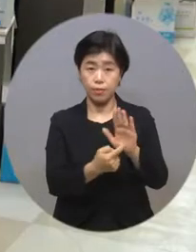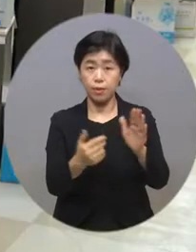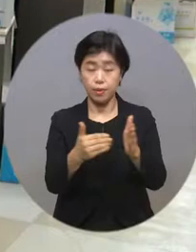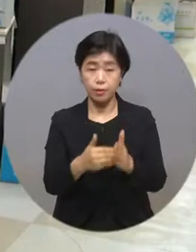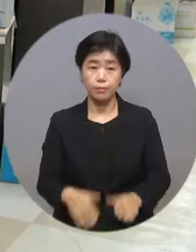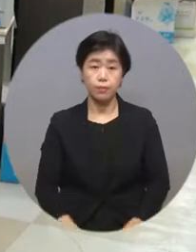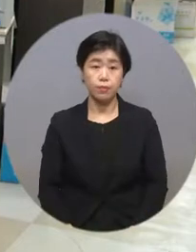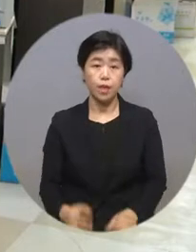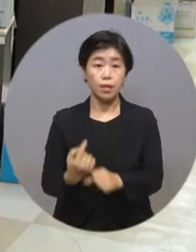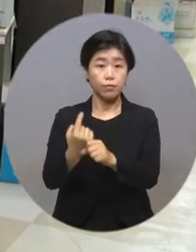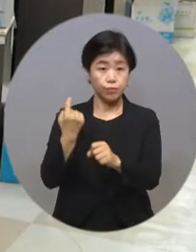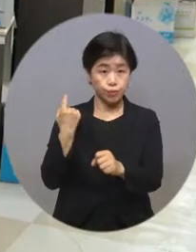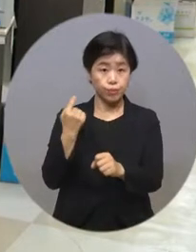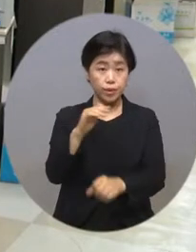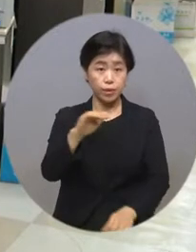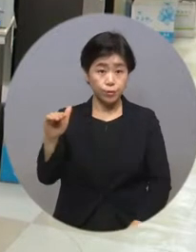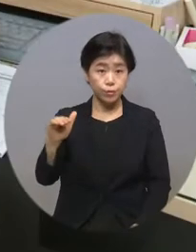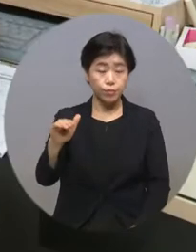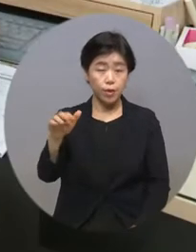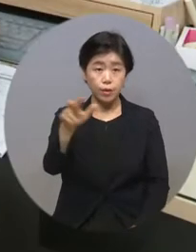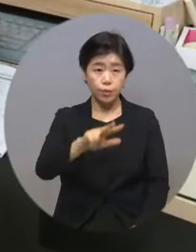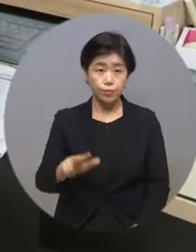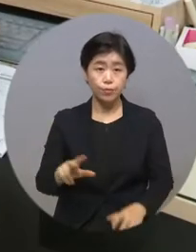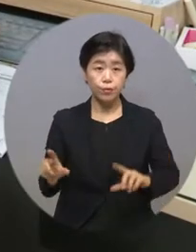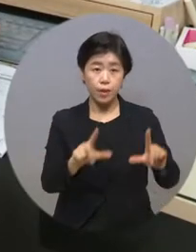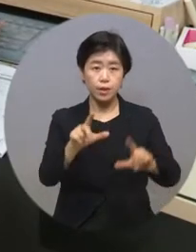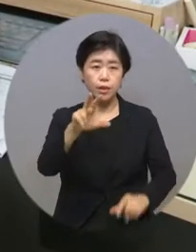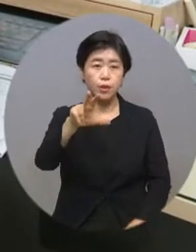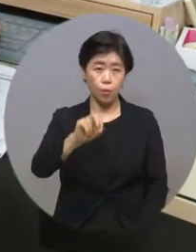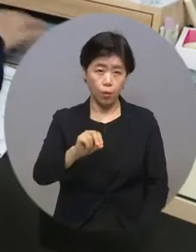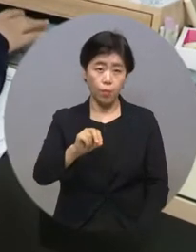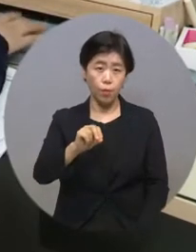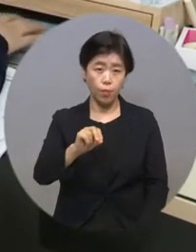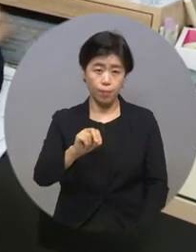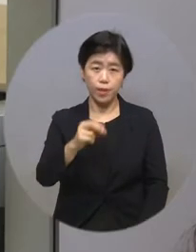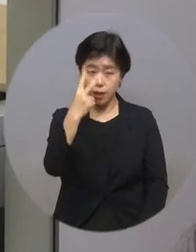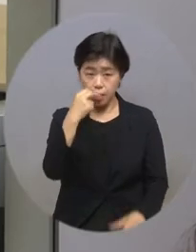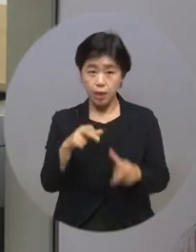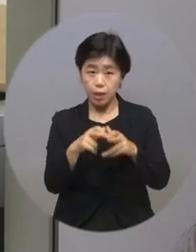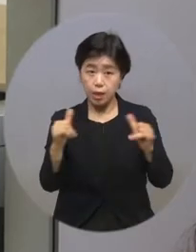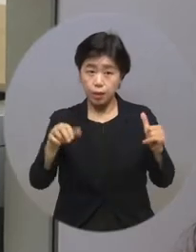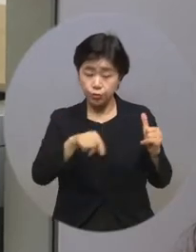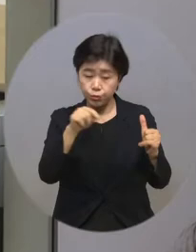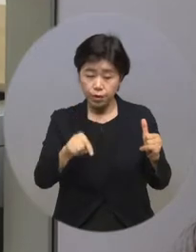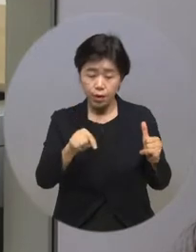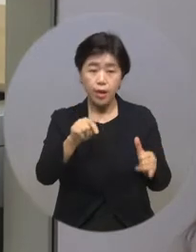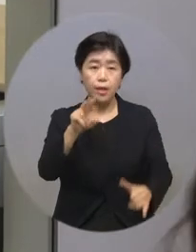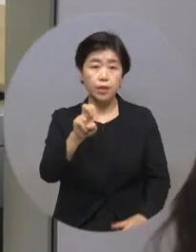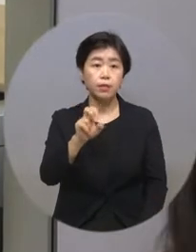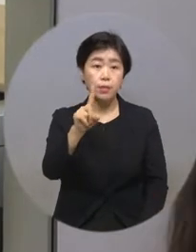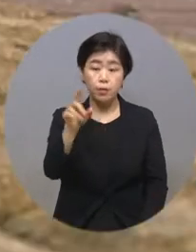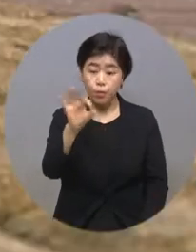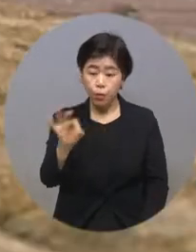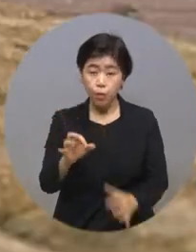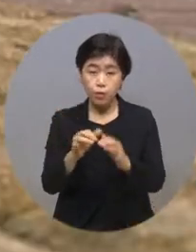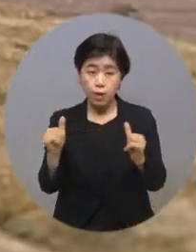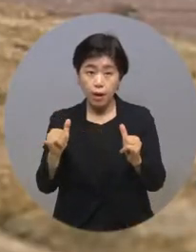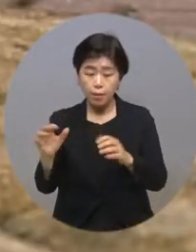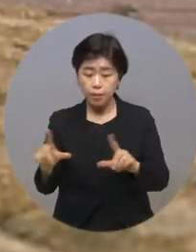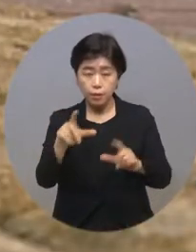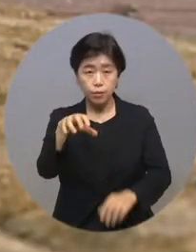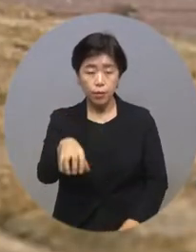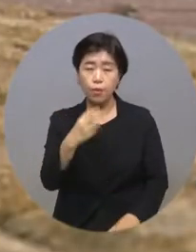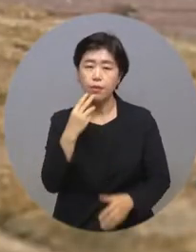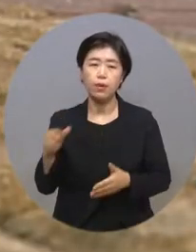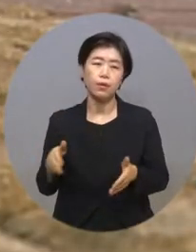전국 시각장애인 약 25만 1,000명 중 약 21%인 5만 4천여 명이 경기도민인 것으로 조사됐습니다.